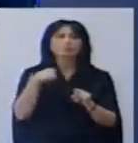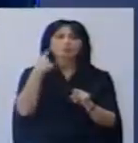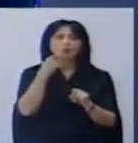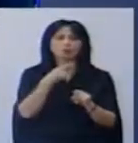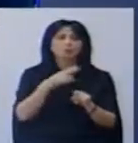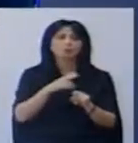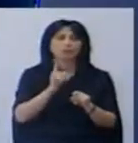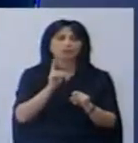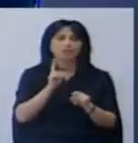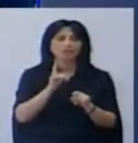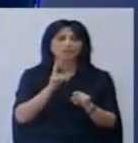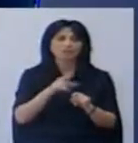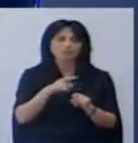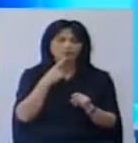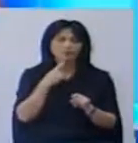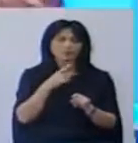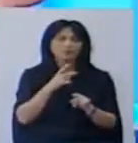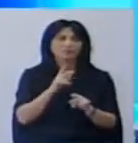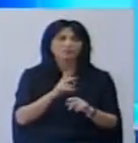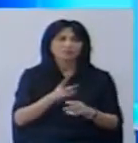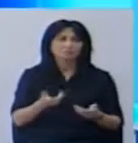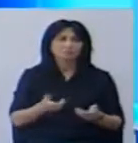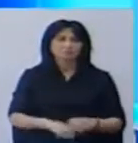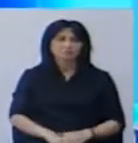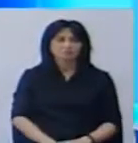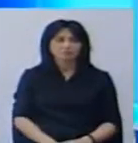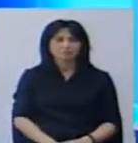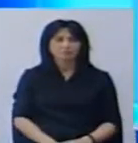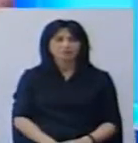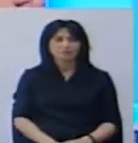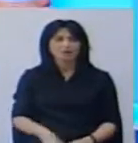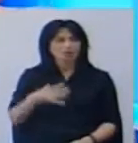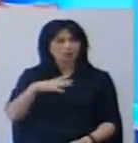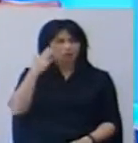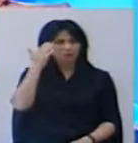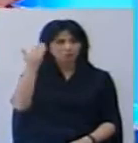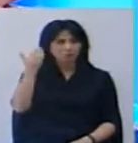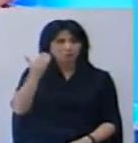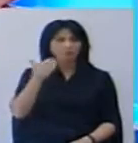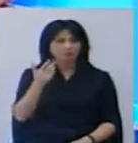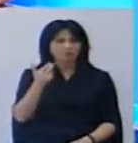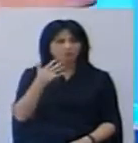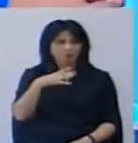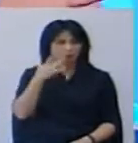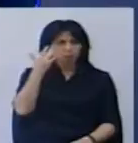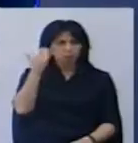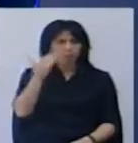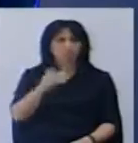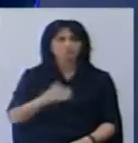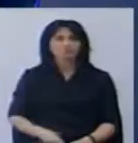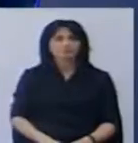მაჟორიტარული დეპუტატობის კანდიდატი ახსენეთ, არ ვიცი, ალბათ ქართული ოცნებიდან გულისხმობთ, ხო? არ